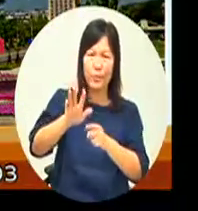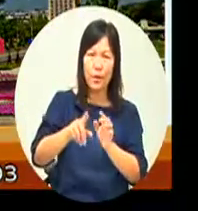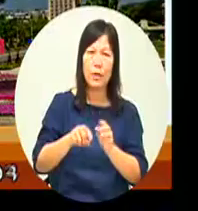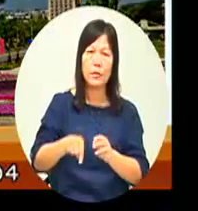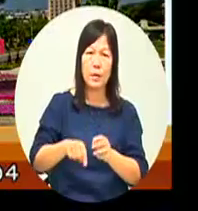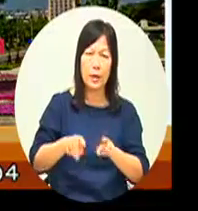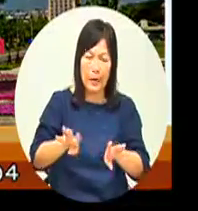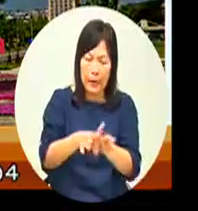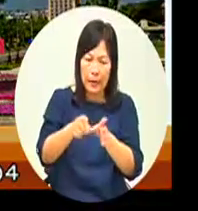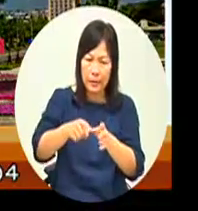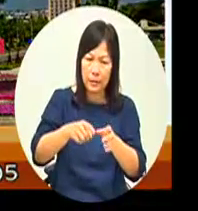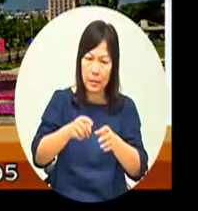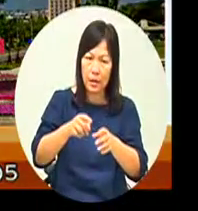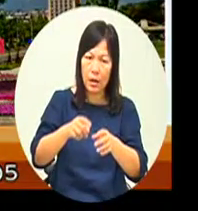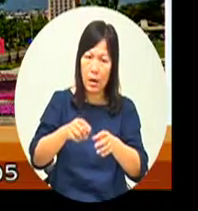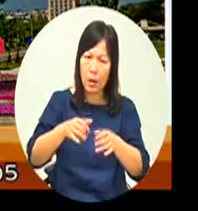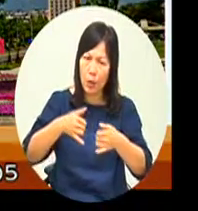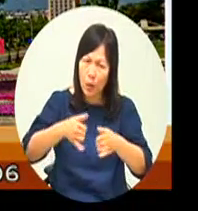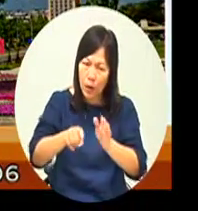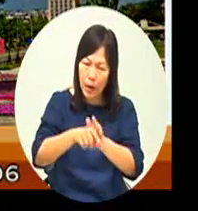个开辟案要不要过。